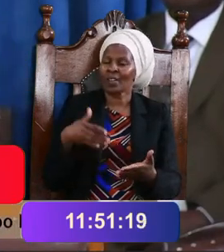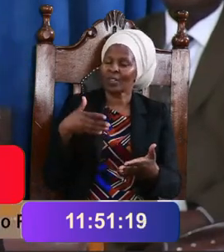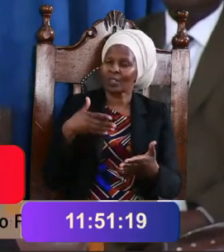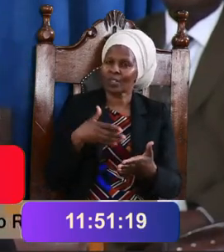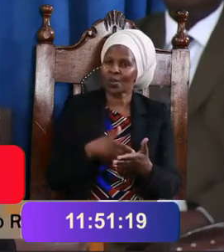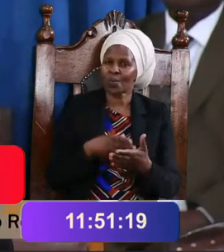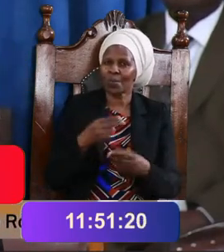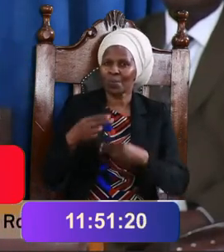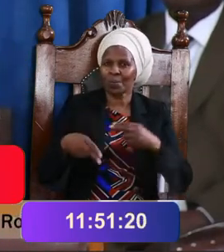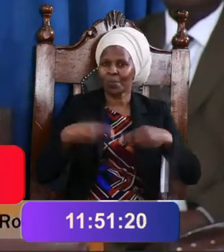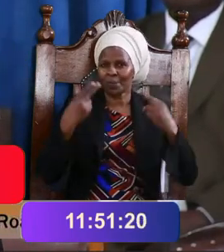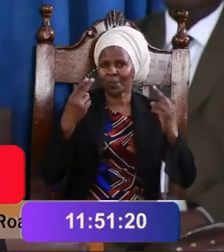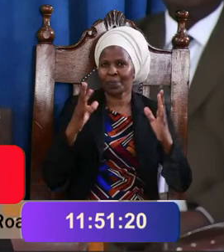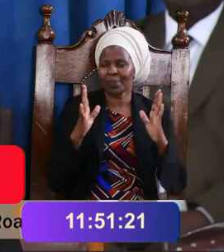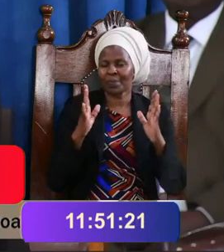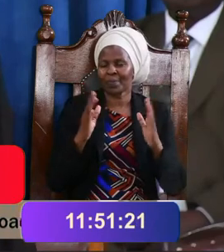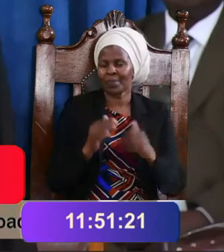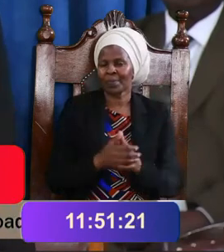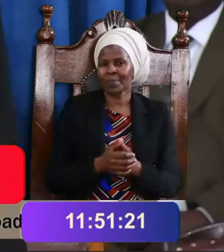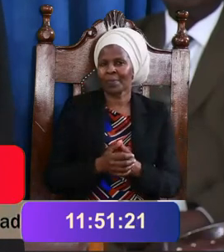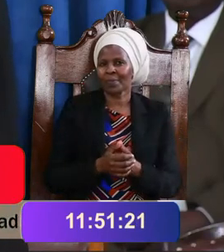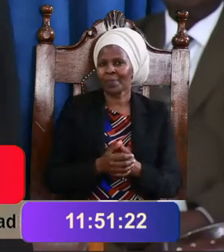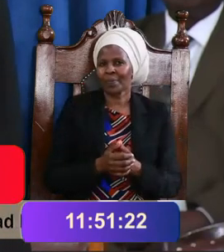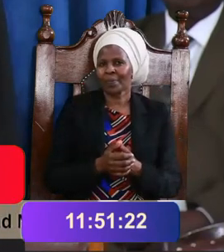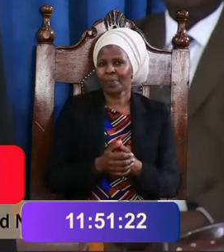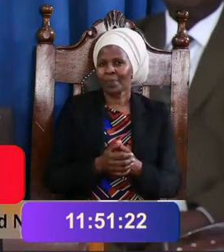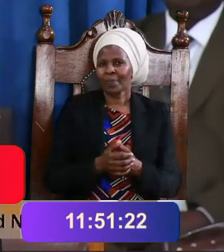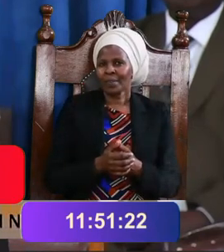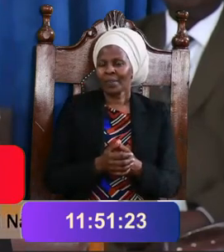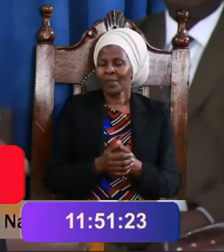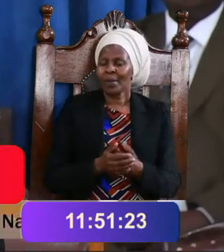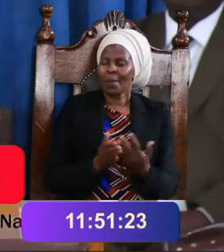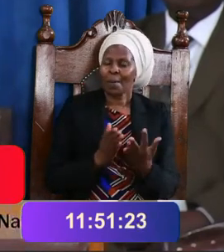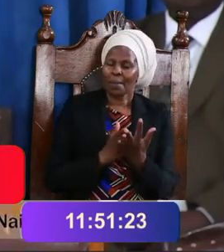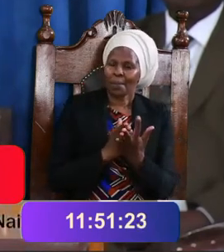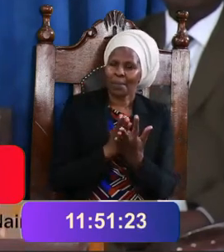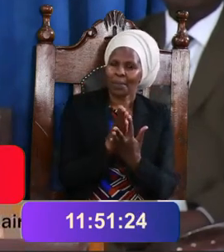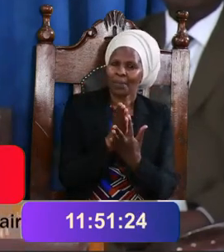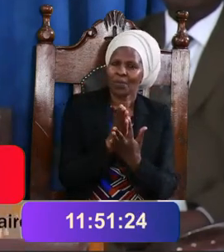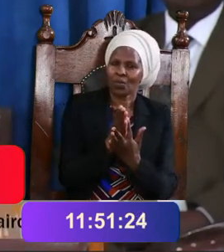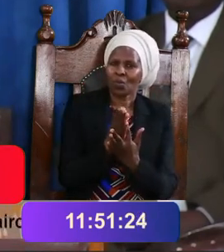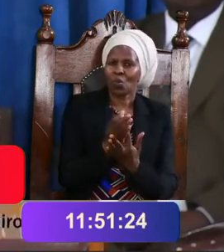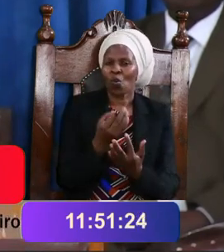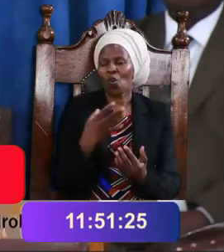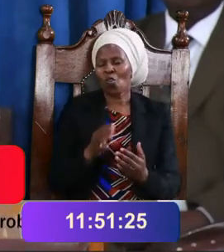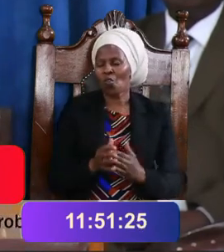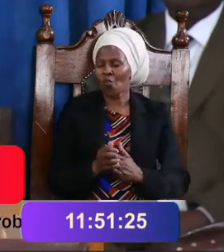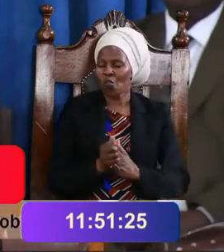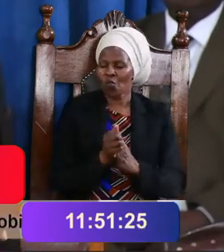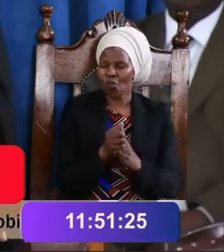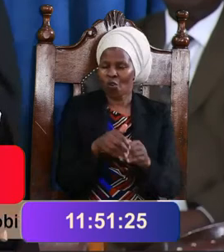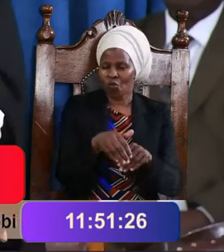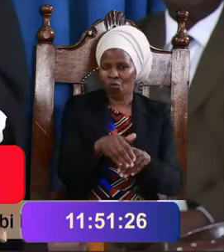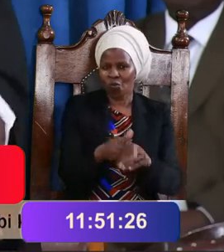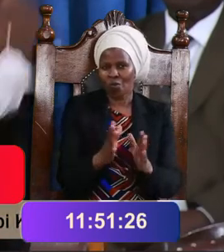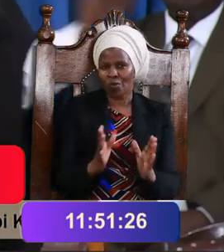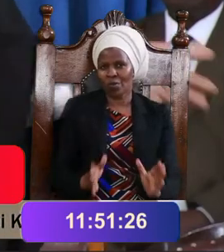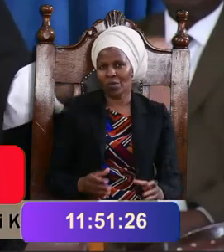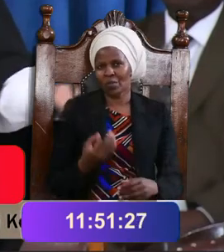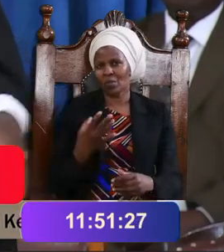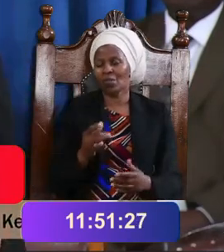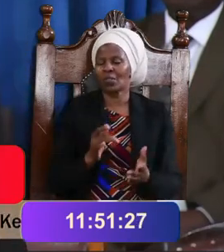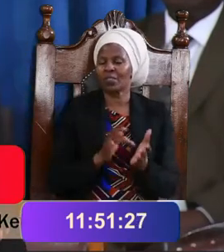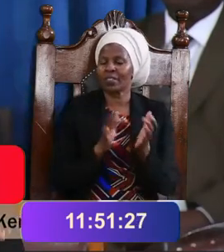haikusimama mpaka mwisho. Hata kati ya wafuasi wa Yesu Kristo pia